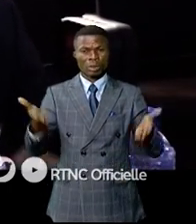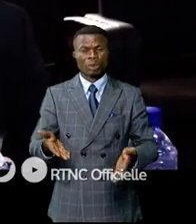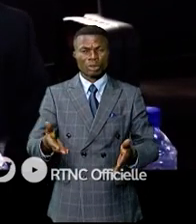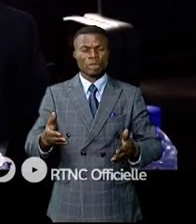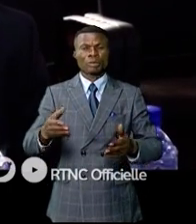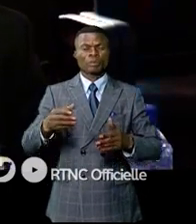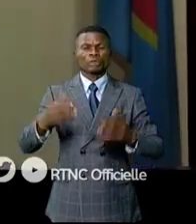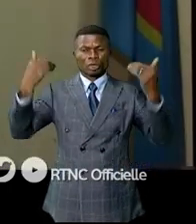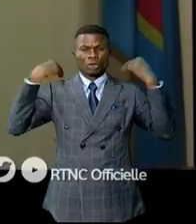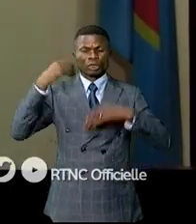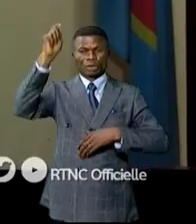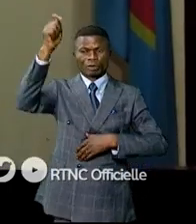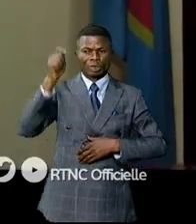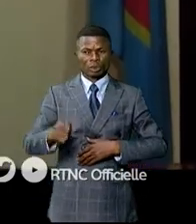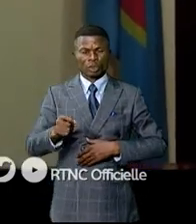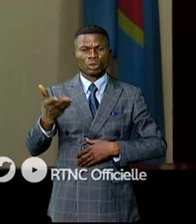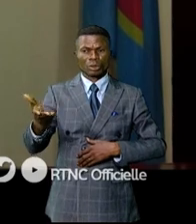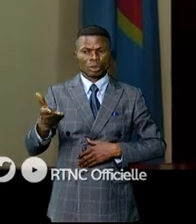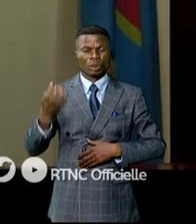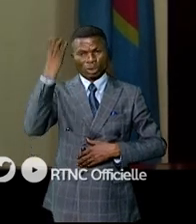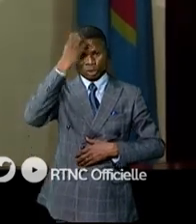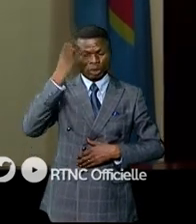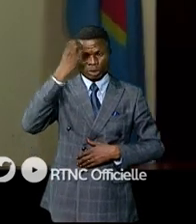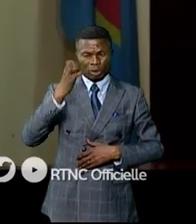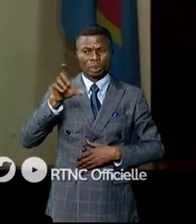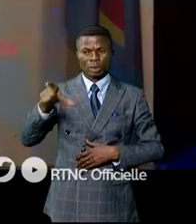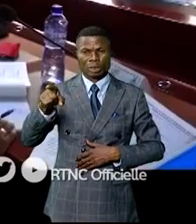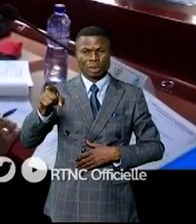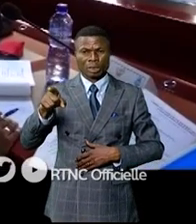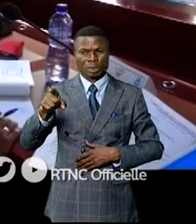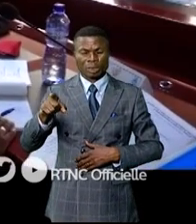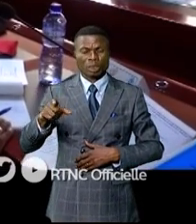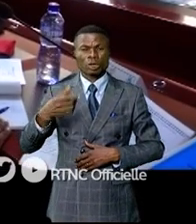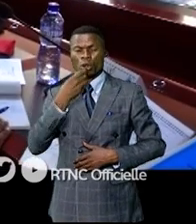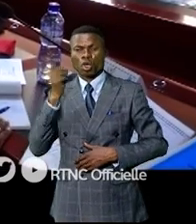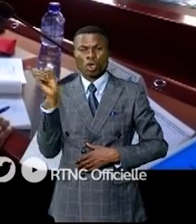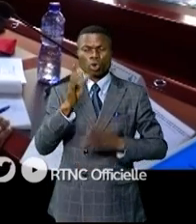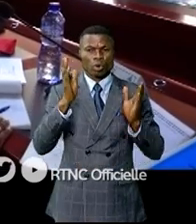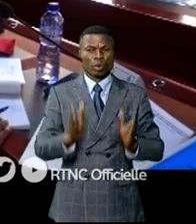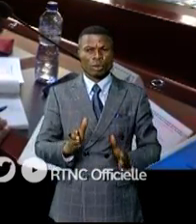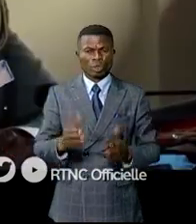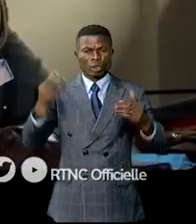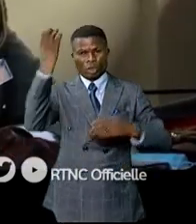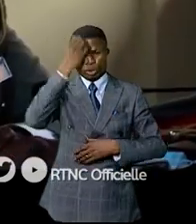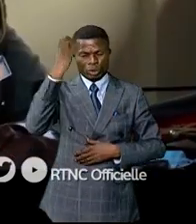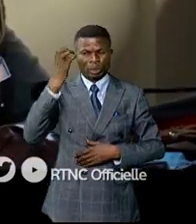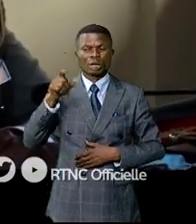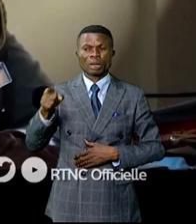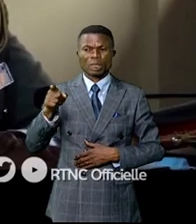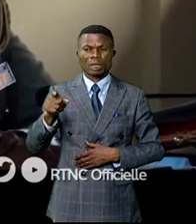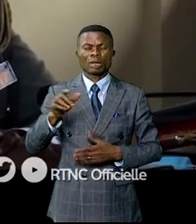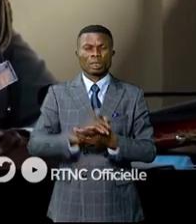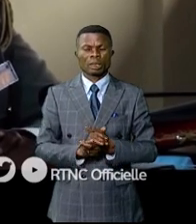chef d'état-major général des FARDC, le général Célestin Bala, du commandant du CHESD, le général-major Moubia